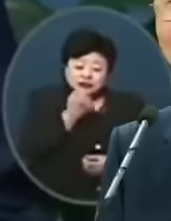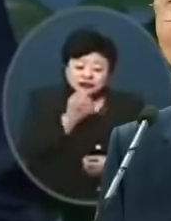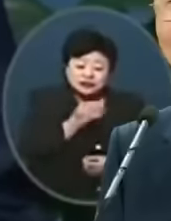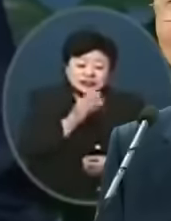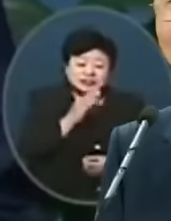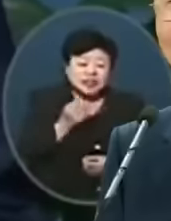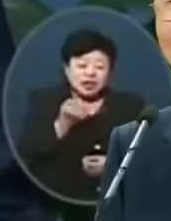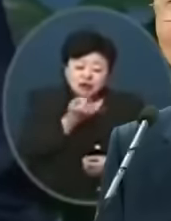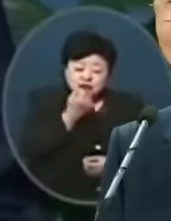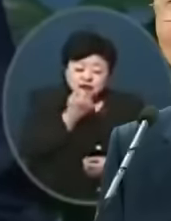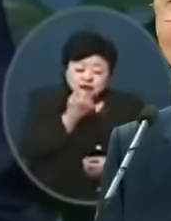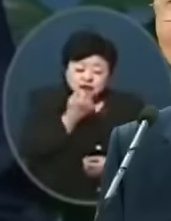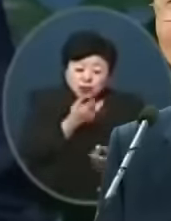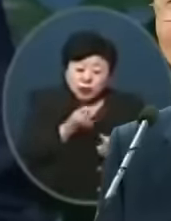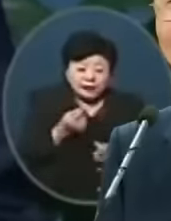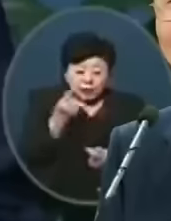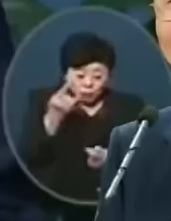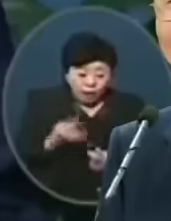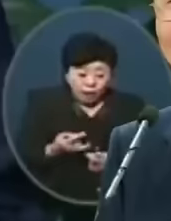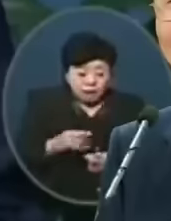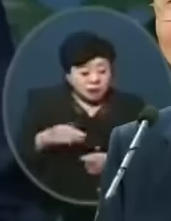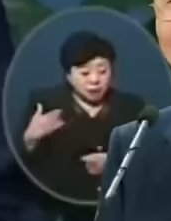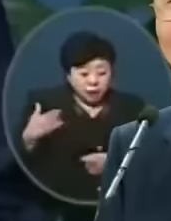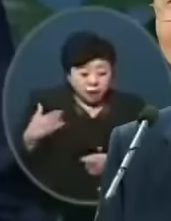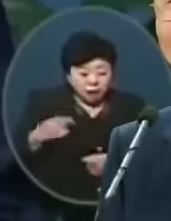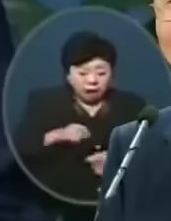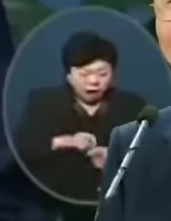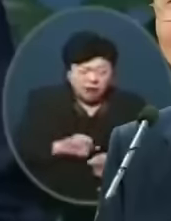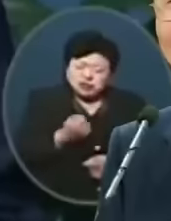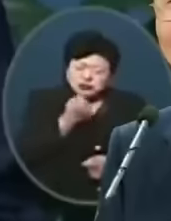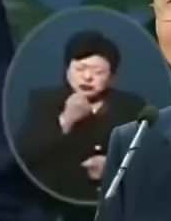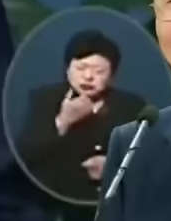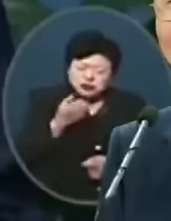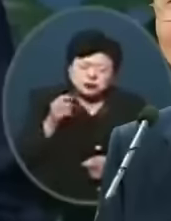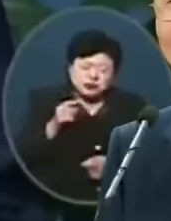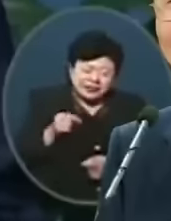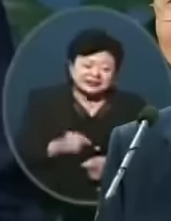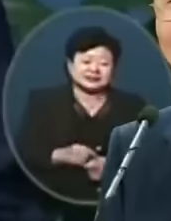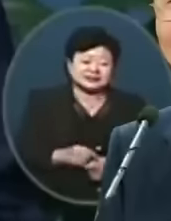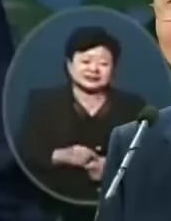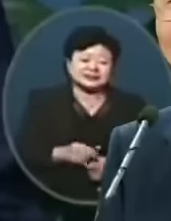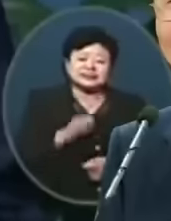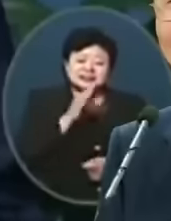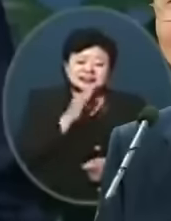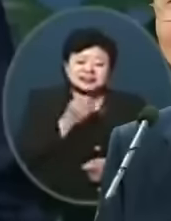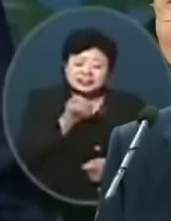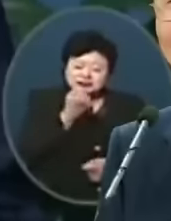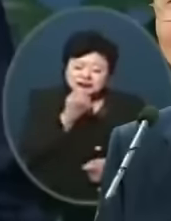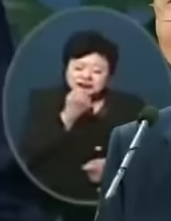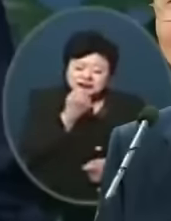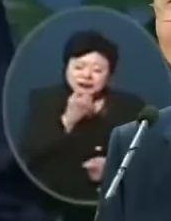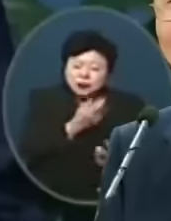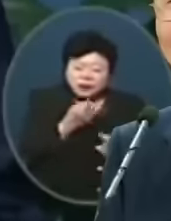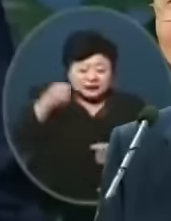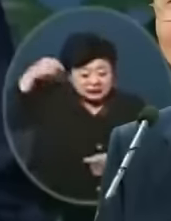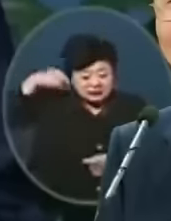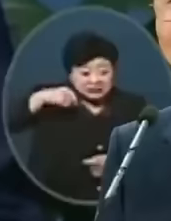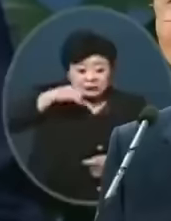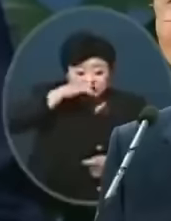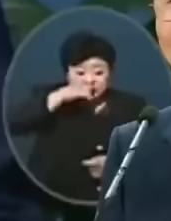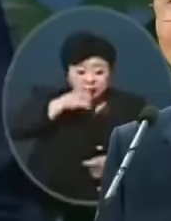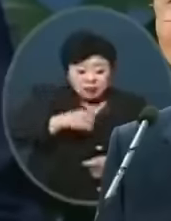것으로 구분하지 못합니다. 억지로라도 웃으면 90%는 진짜로 웃겨서 웃는 것 같은